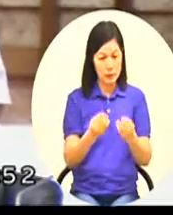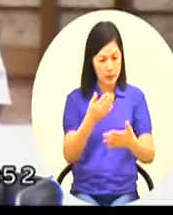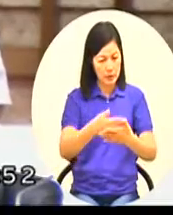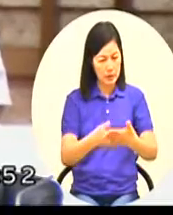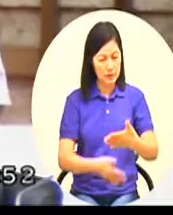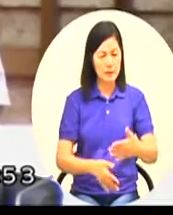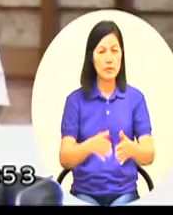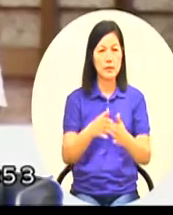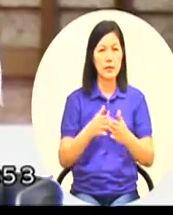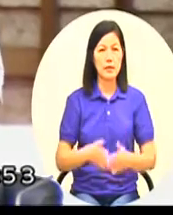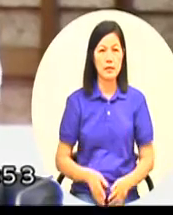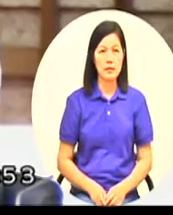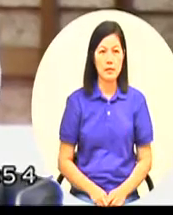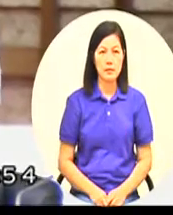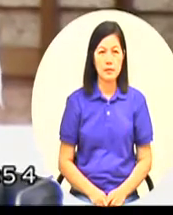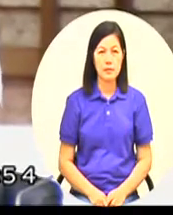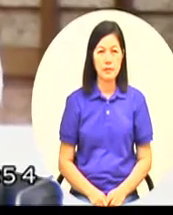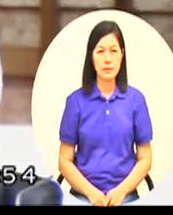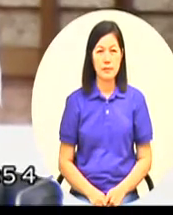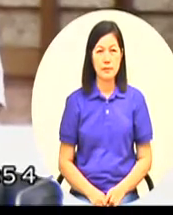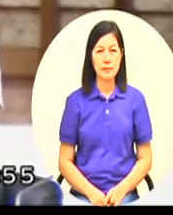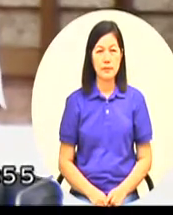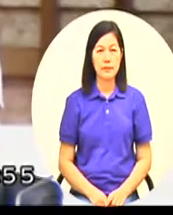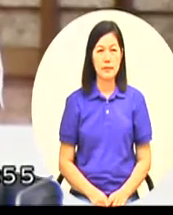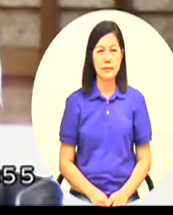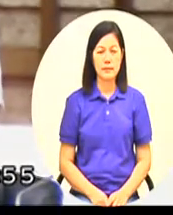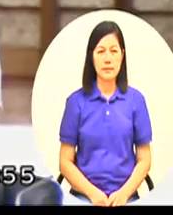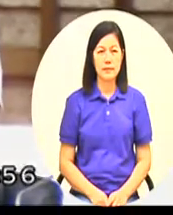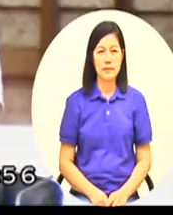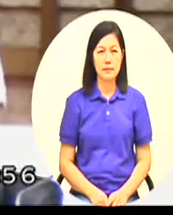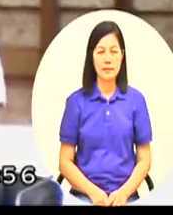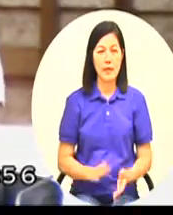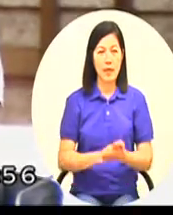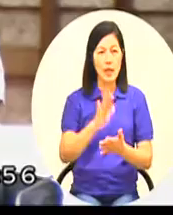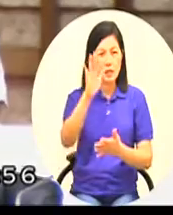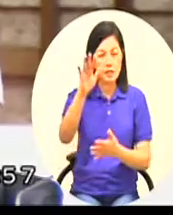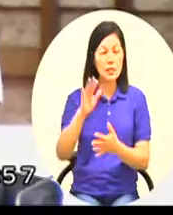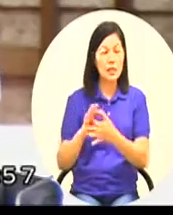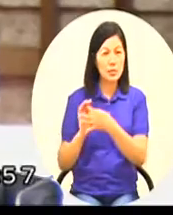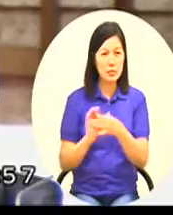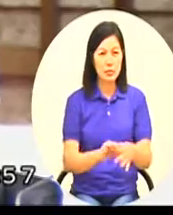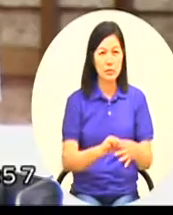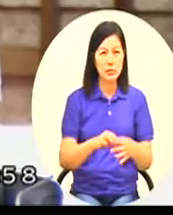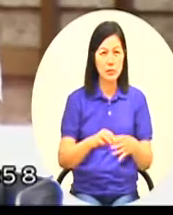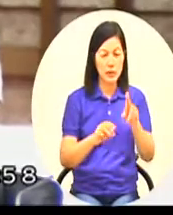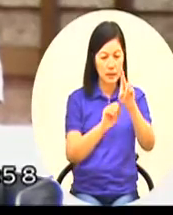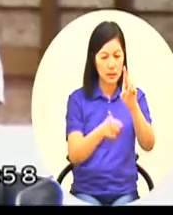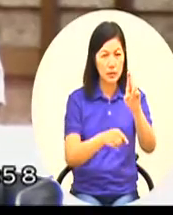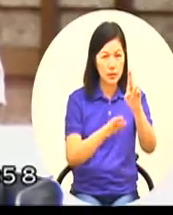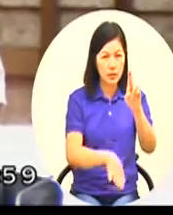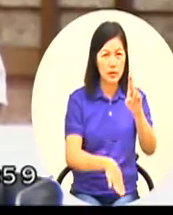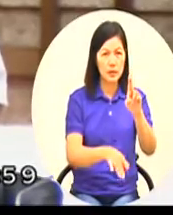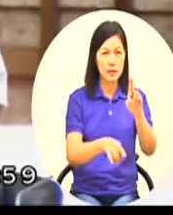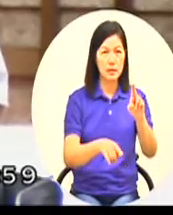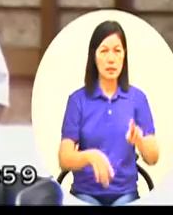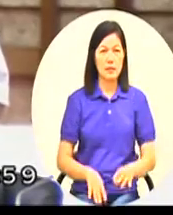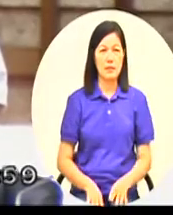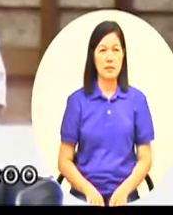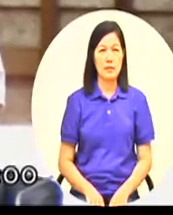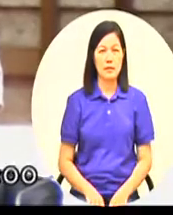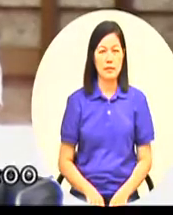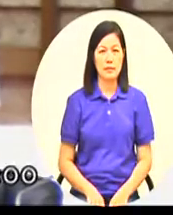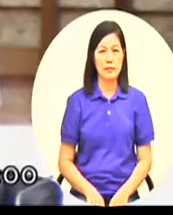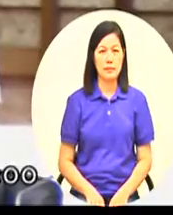降啊，我们这个看续后续年底。另外，你看到没有，我们凤